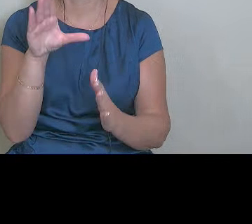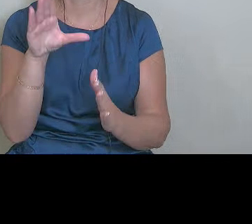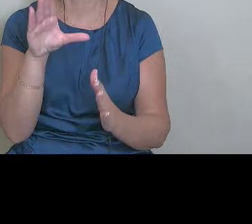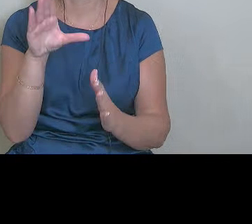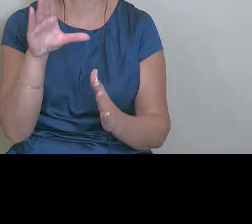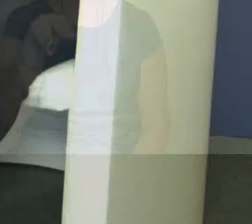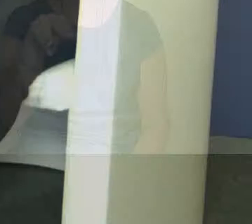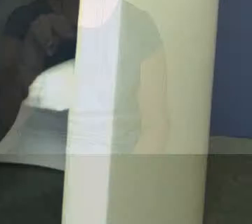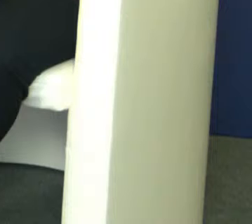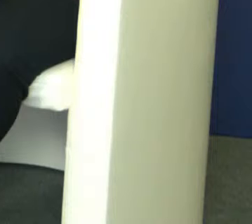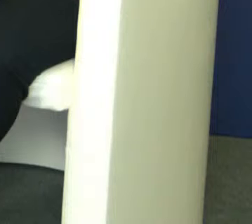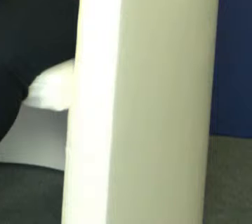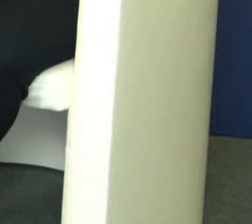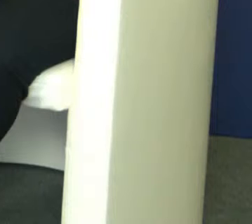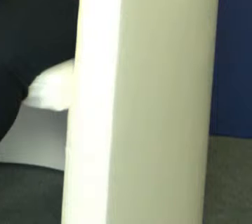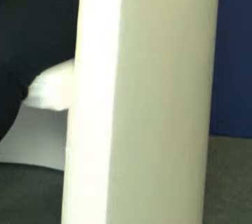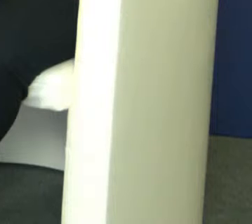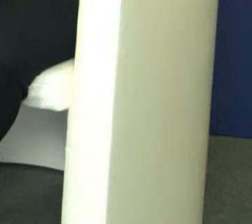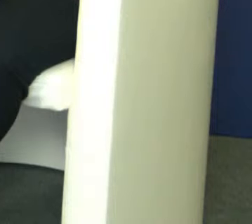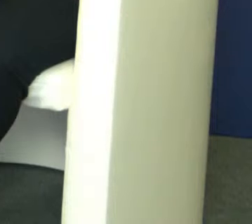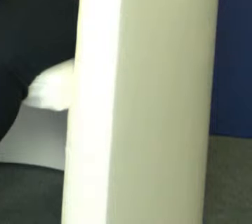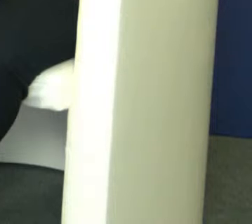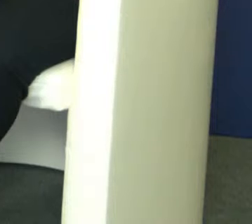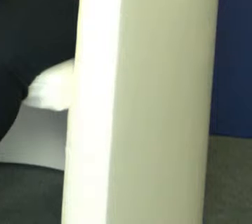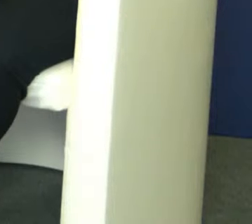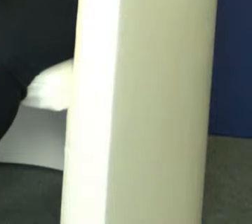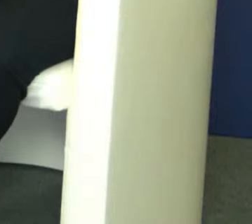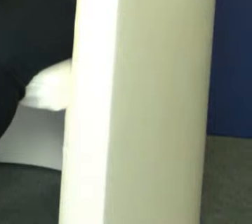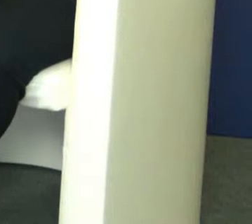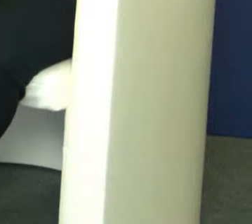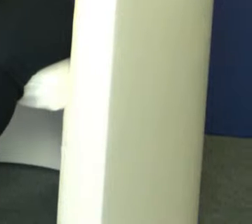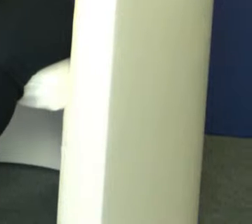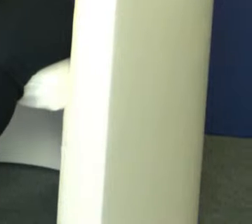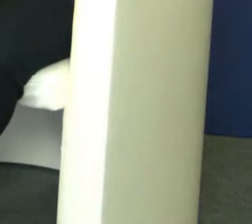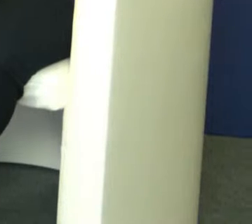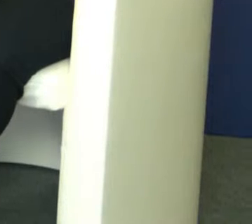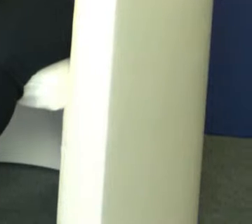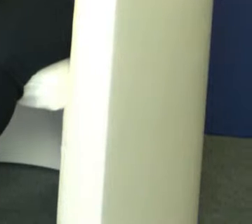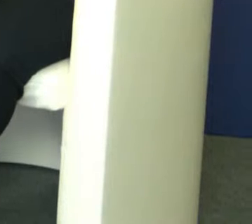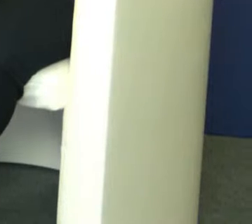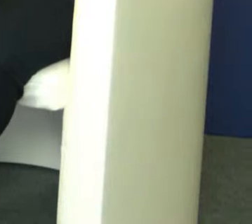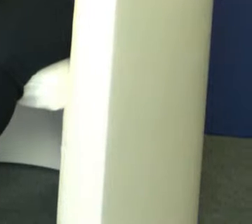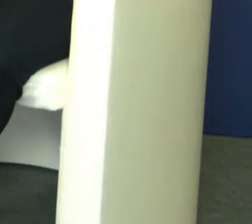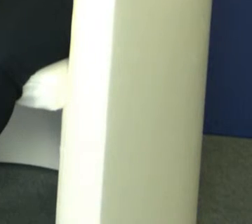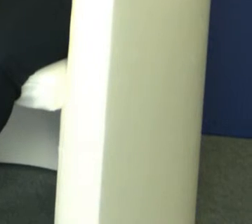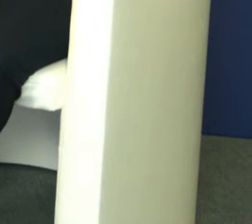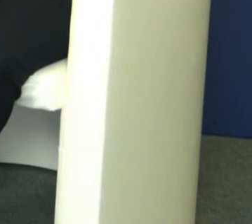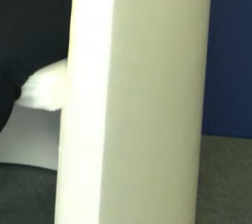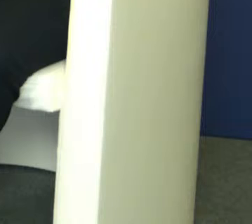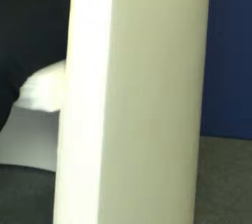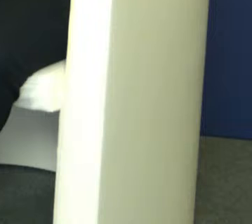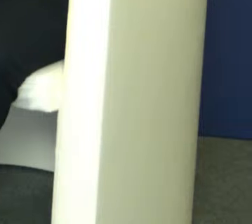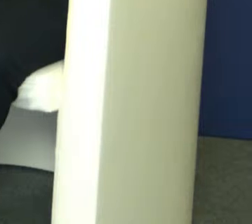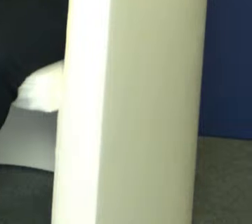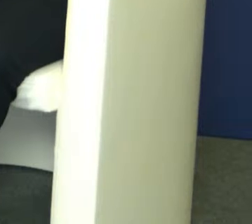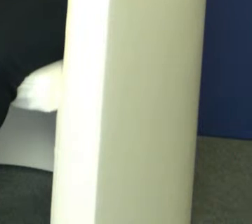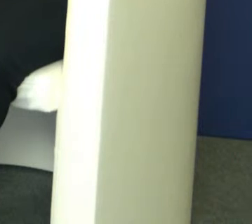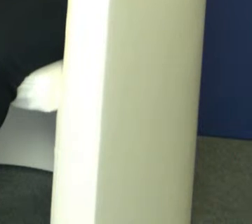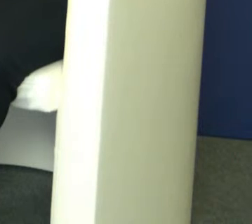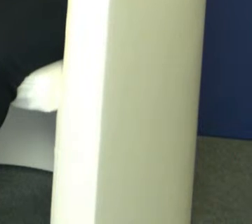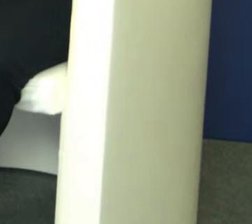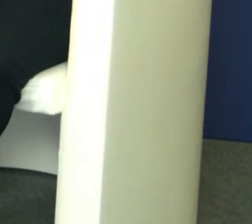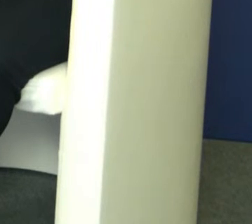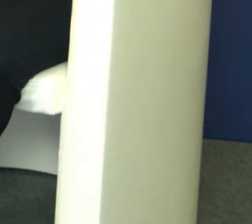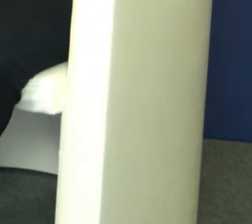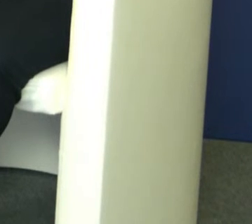ДВК залежить те, як organization будуть holding the пораховані elections. It is the PCs that виборчі бюлетені. І вже на підставі цього будуть